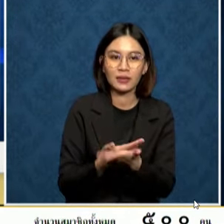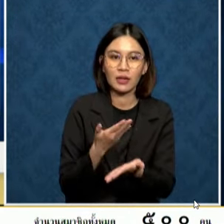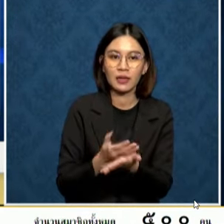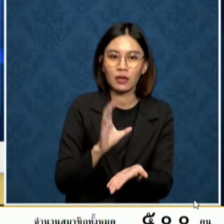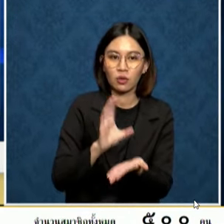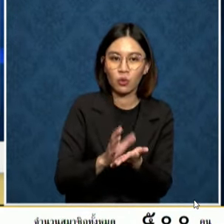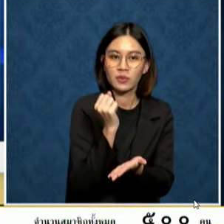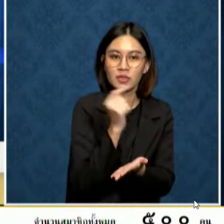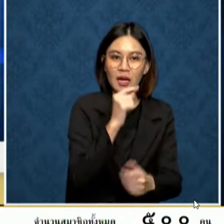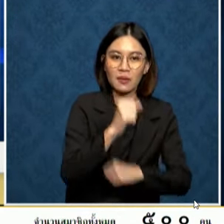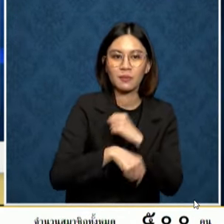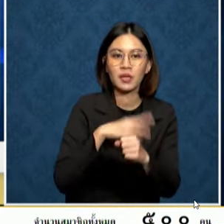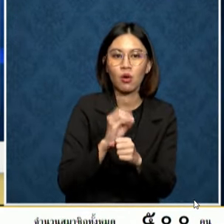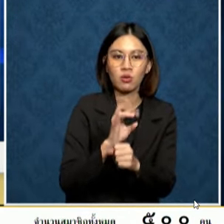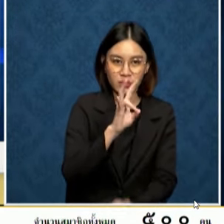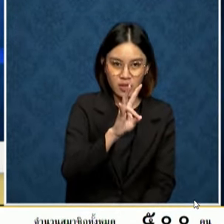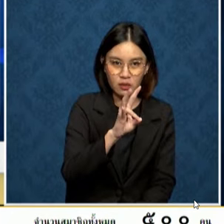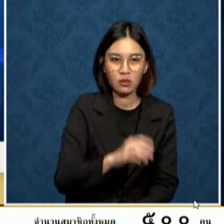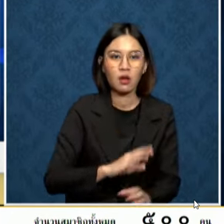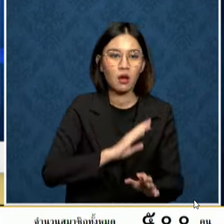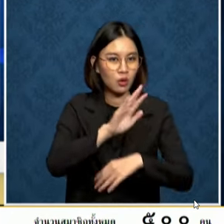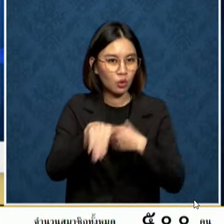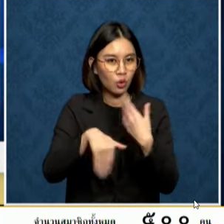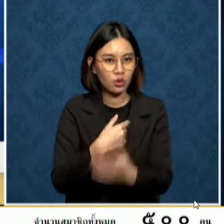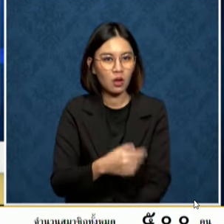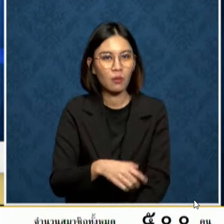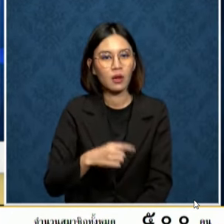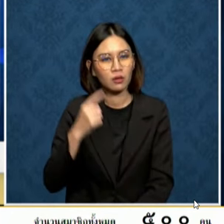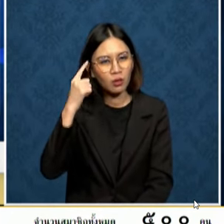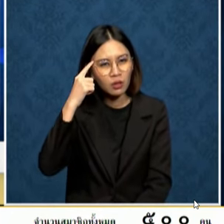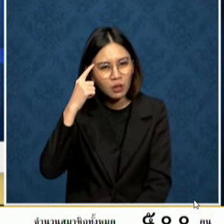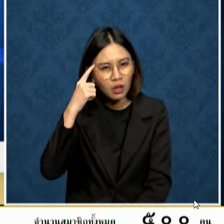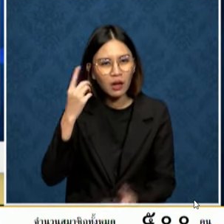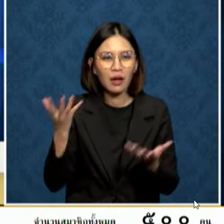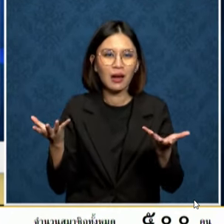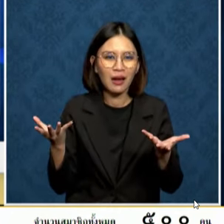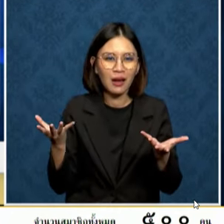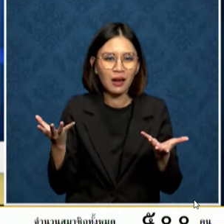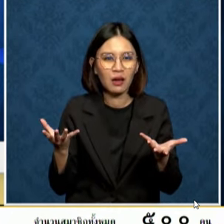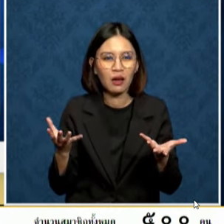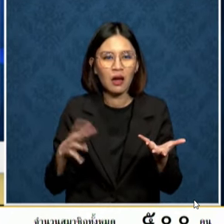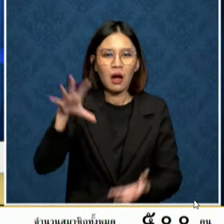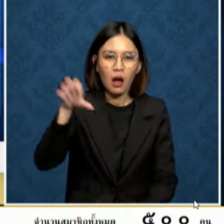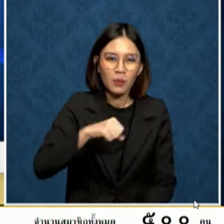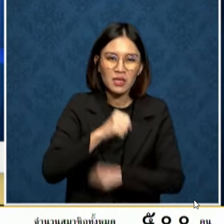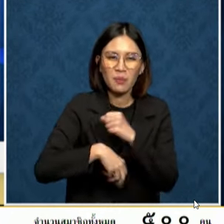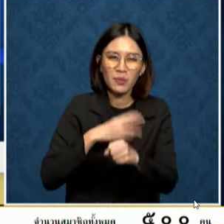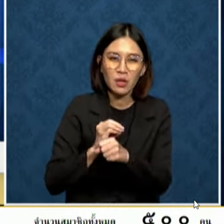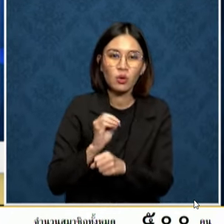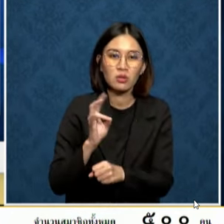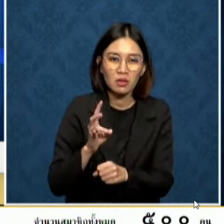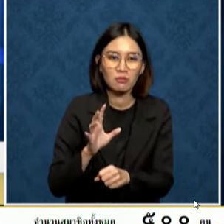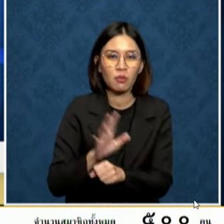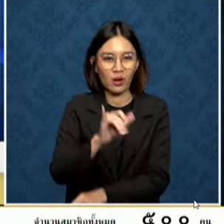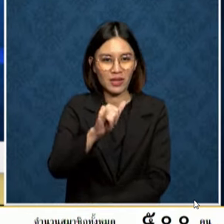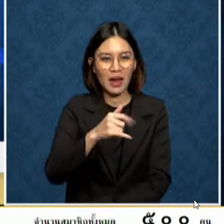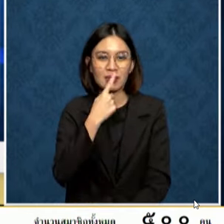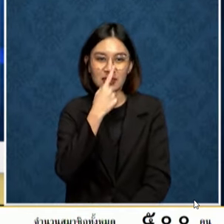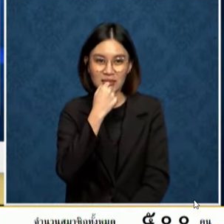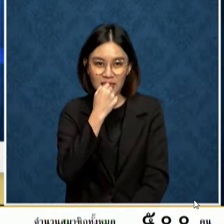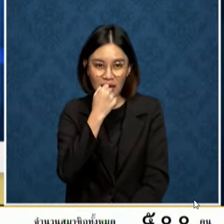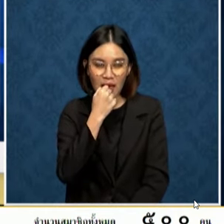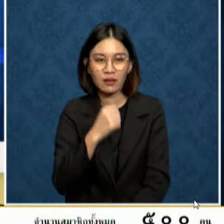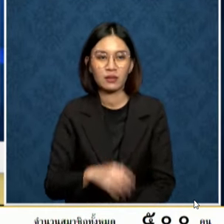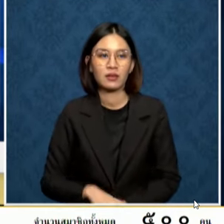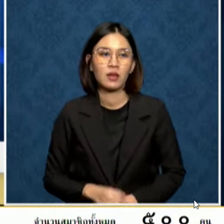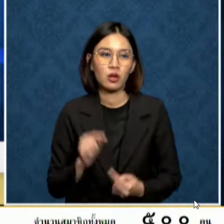นีทุกคนตองร้องหานะ เอามาจาก 67 ดเหรอ ยไม่พอธรรมธาน สีแดงแดงข้ลาง